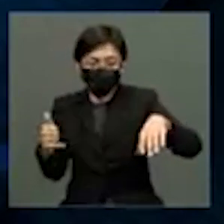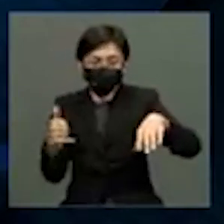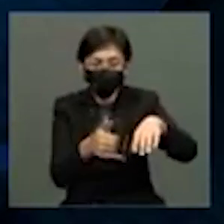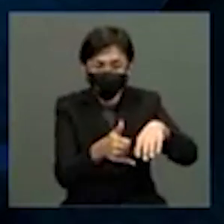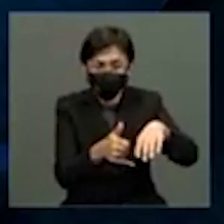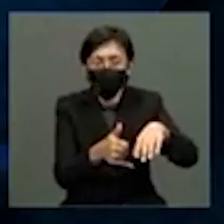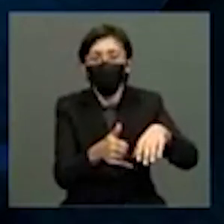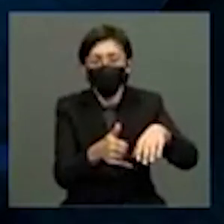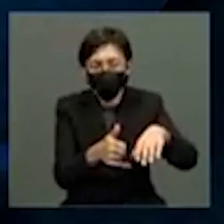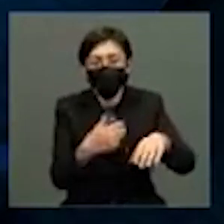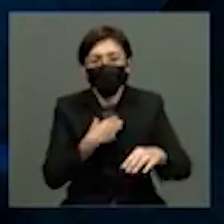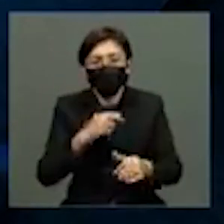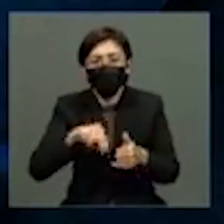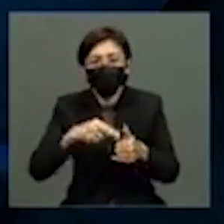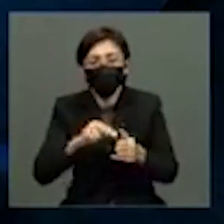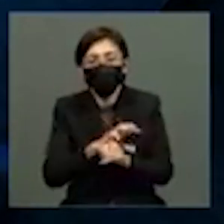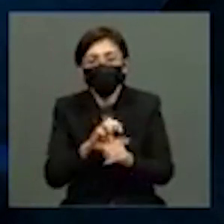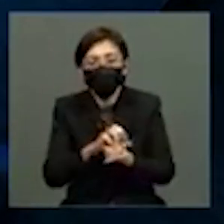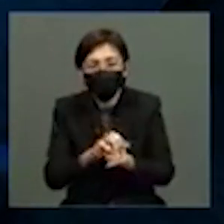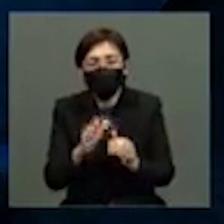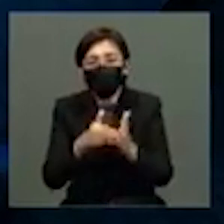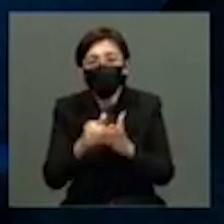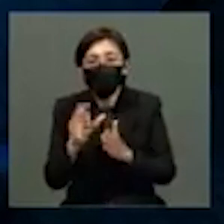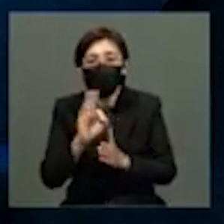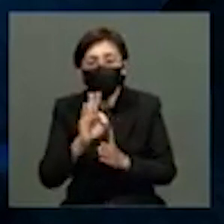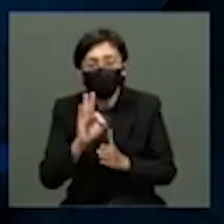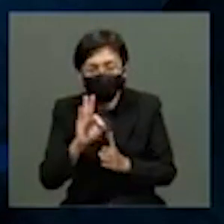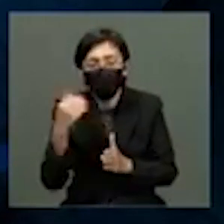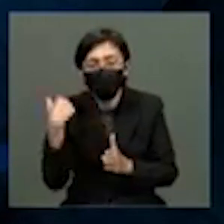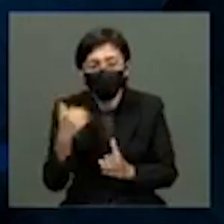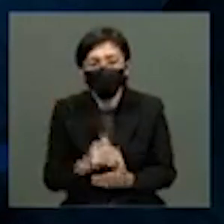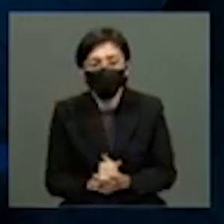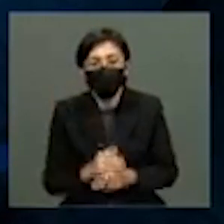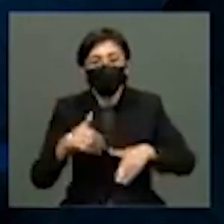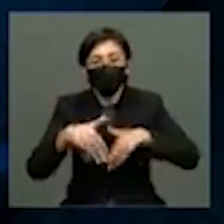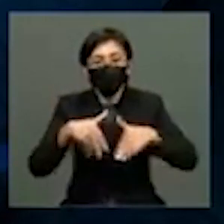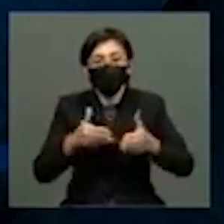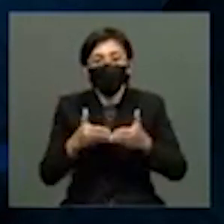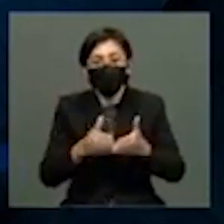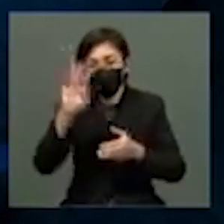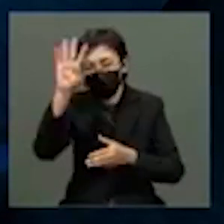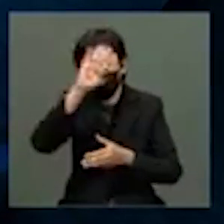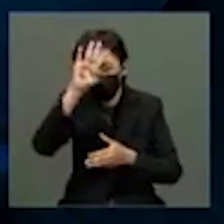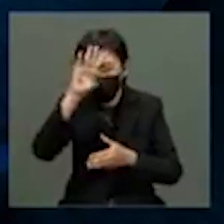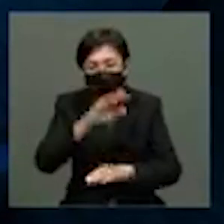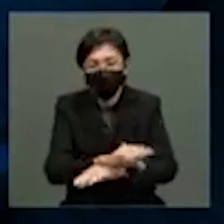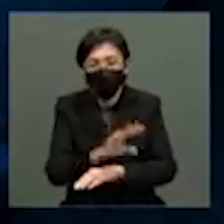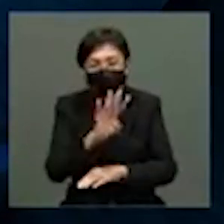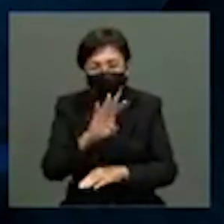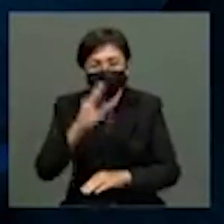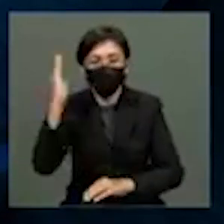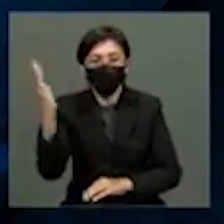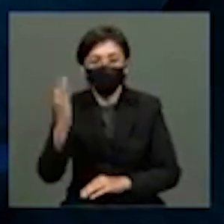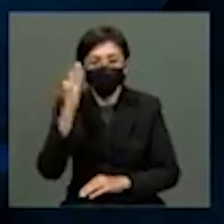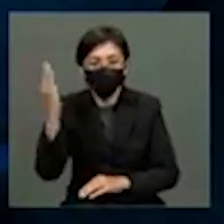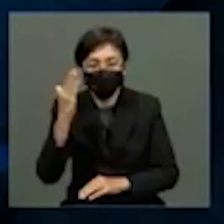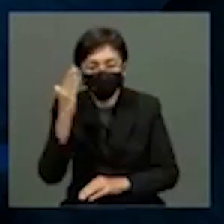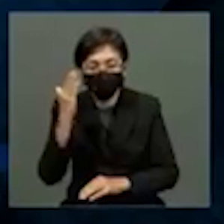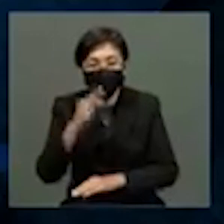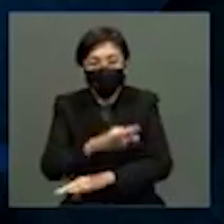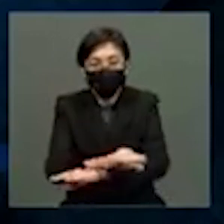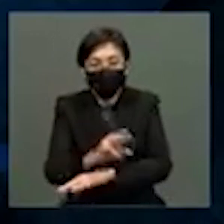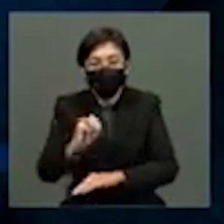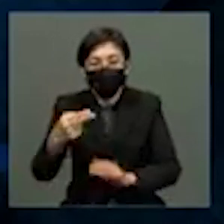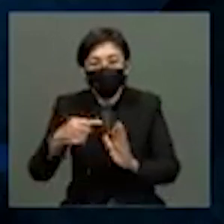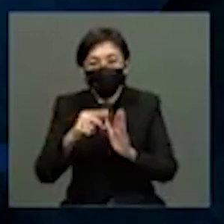ลดลงนะครับสีฟ้ามาจากไหนครับมาจากชุมชนคลองเตยหลัก4สีลมสีแยกมหาหน้